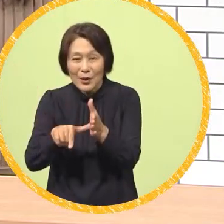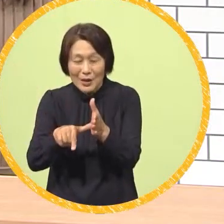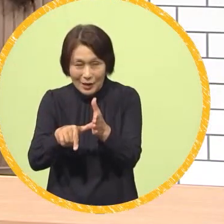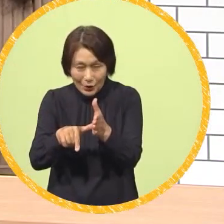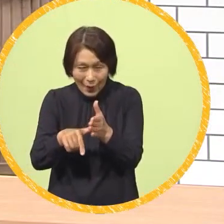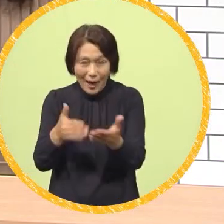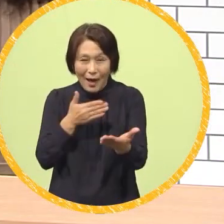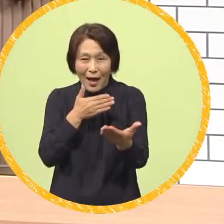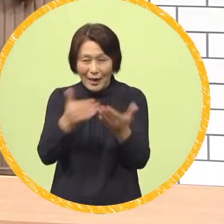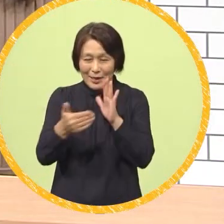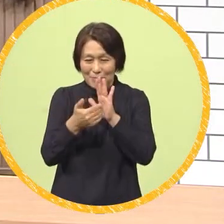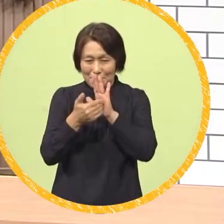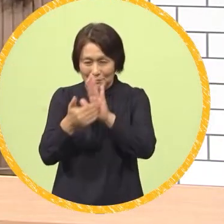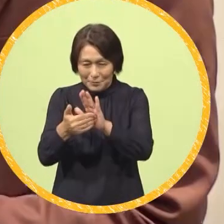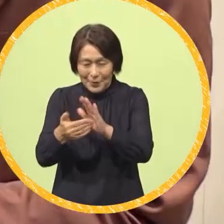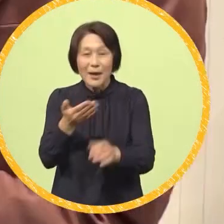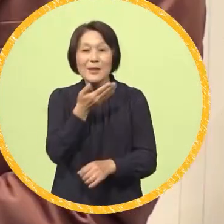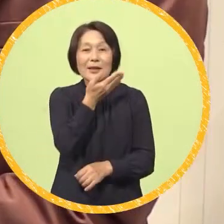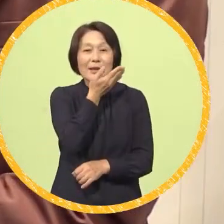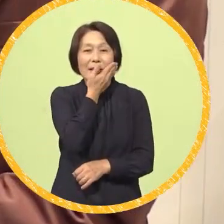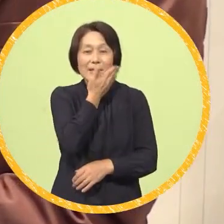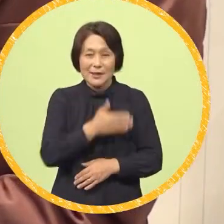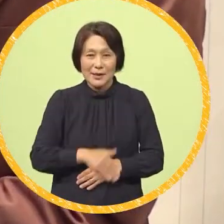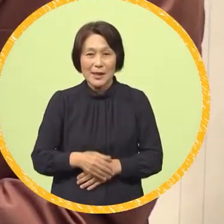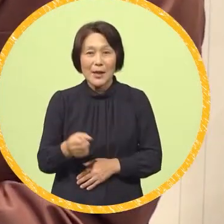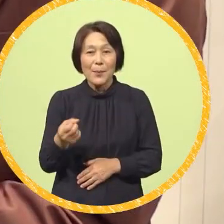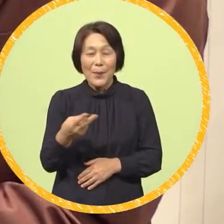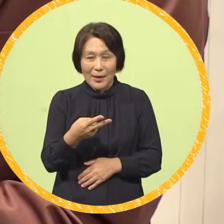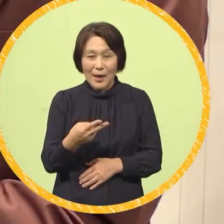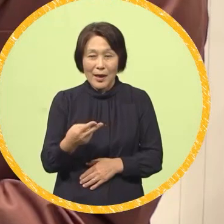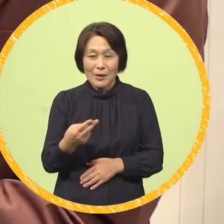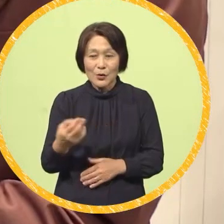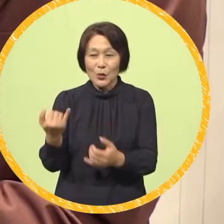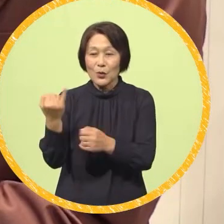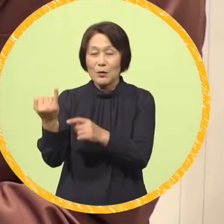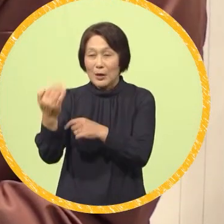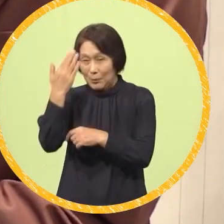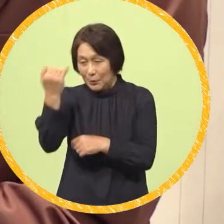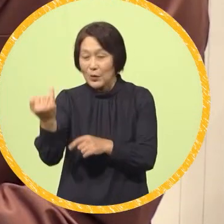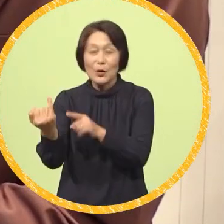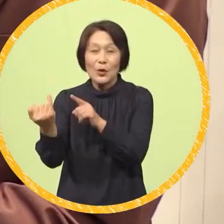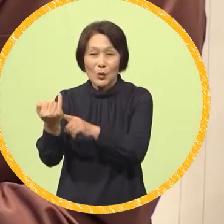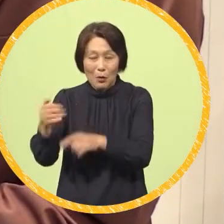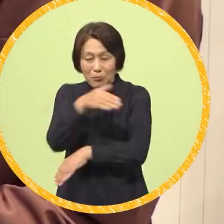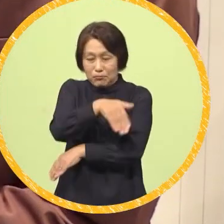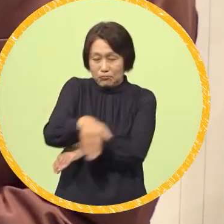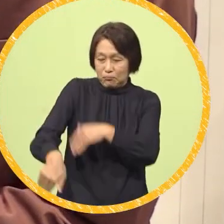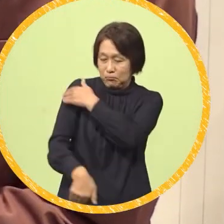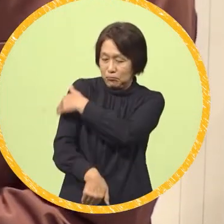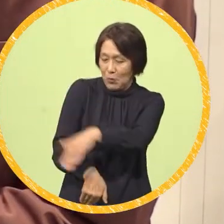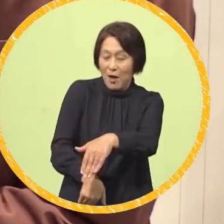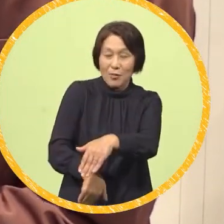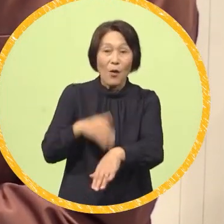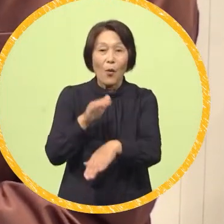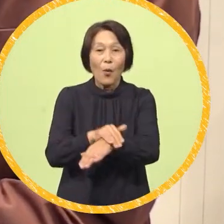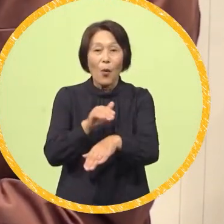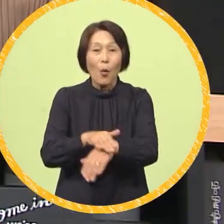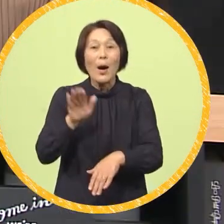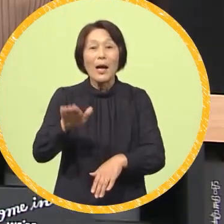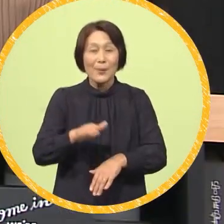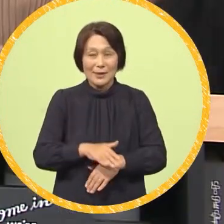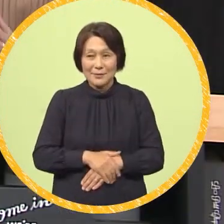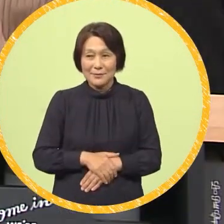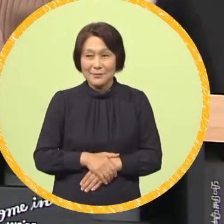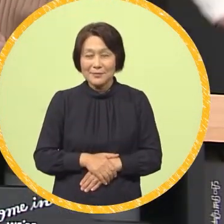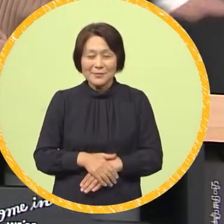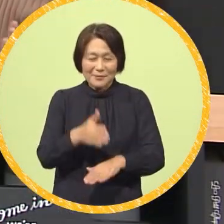意志を持って断ることが大切です。またそのような人と距離を置くことも自分を守るための手段の一つですよね。 あり